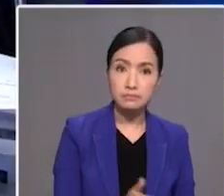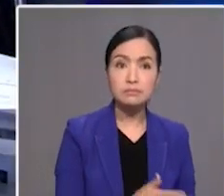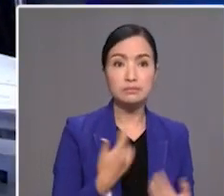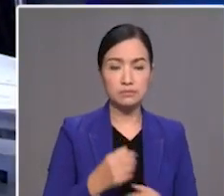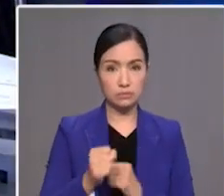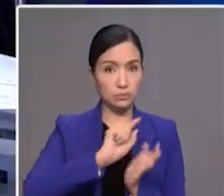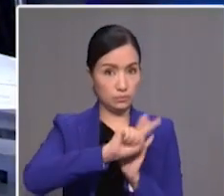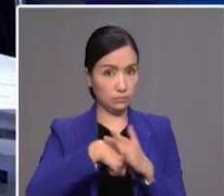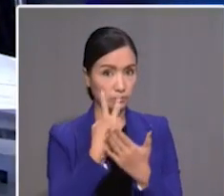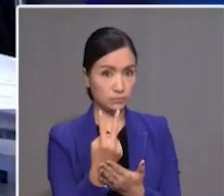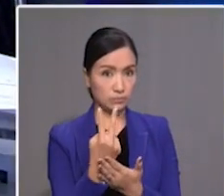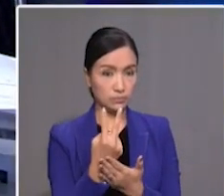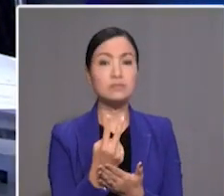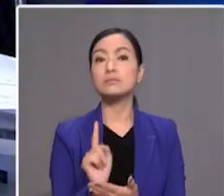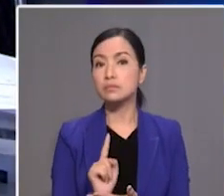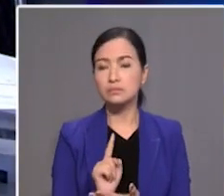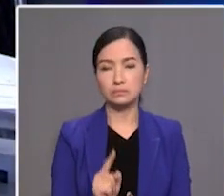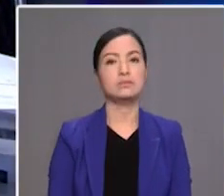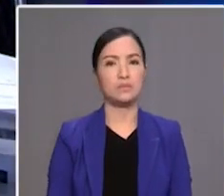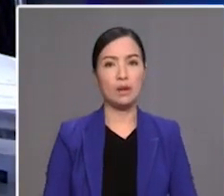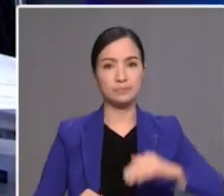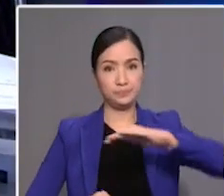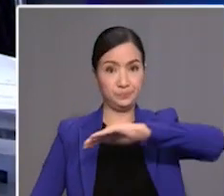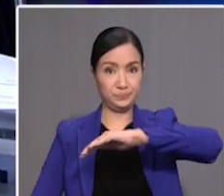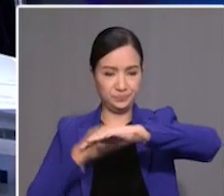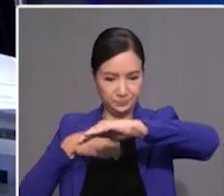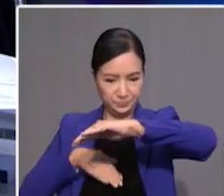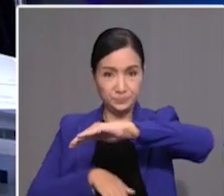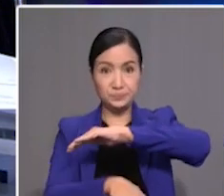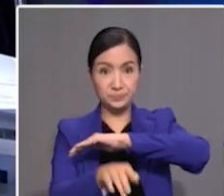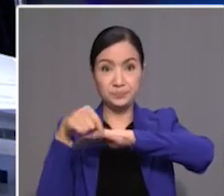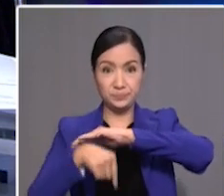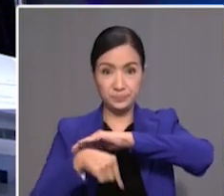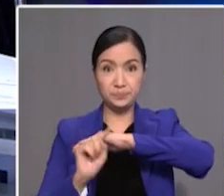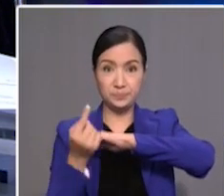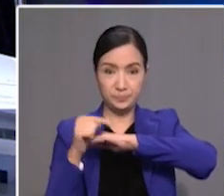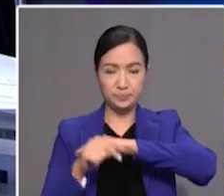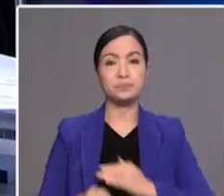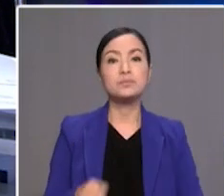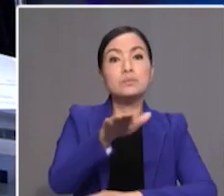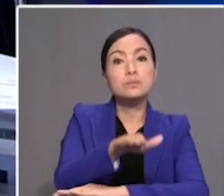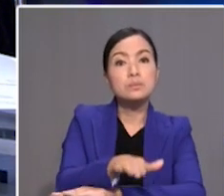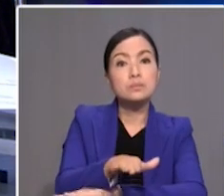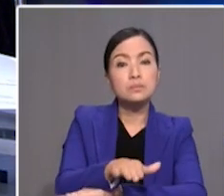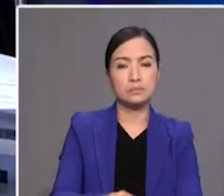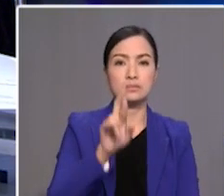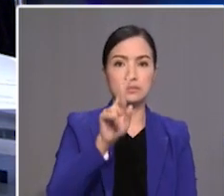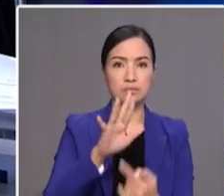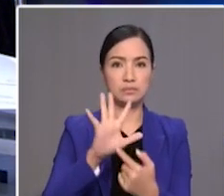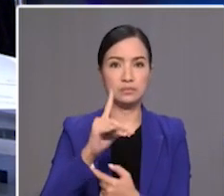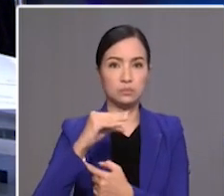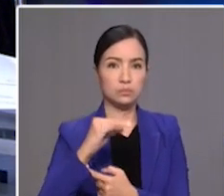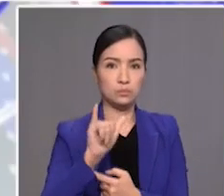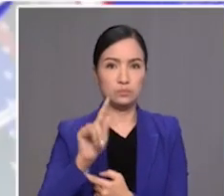ผ่านมาแล้วกว่า2ชั่วโมงนะคะสำหรับการเปิดใช้งานอุโมงค์ทางลอดข้ามแยกรัชโยธินอย่างเป็นทางการค่ะเราติดตามสภาพการจราจรล่าสุดตอนนี้นะ